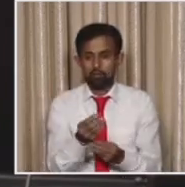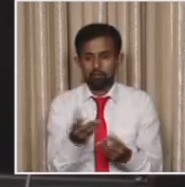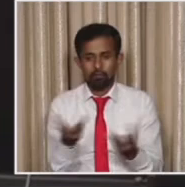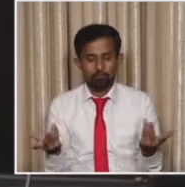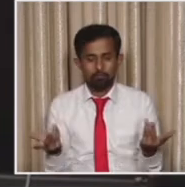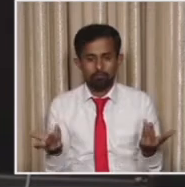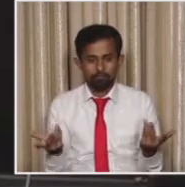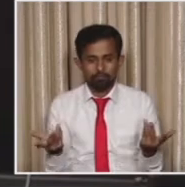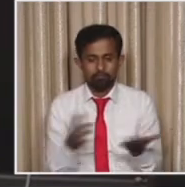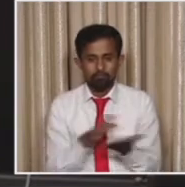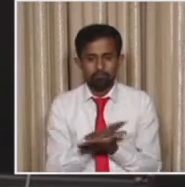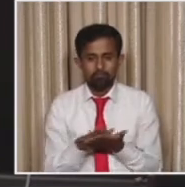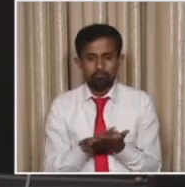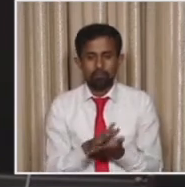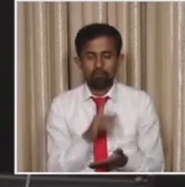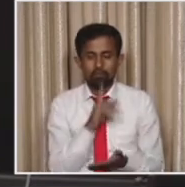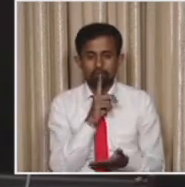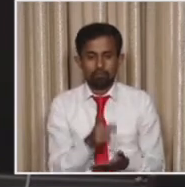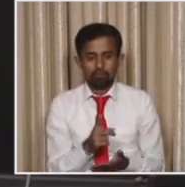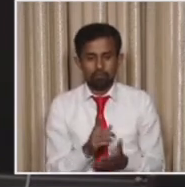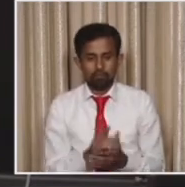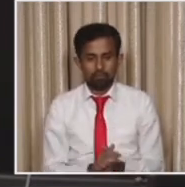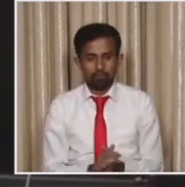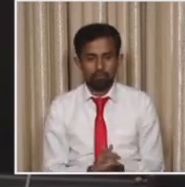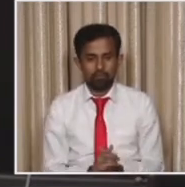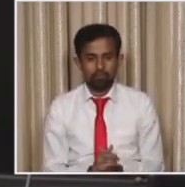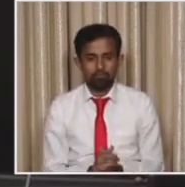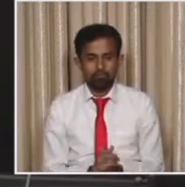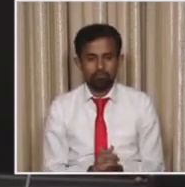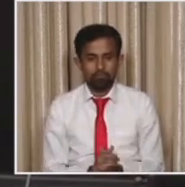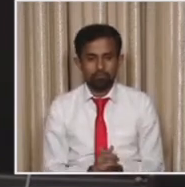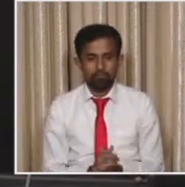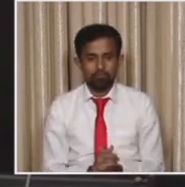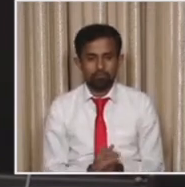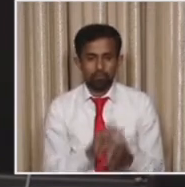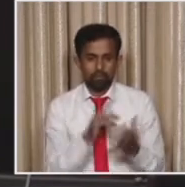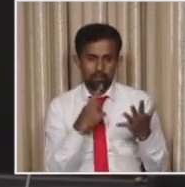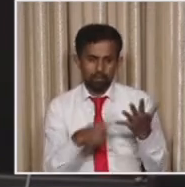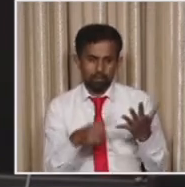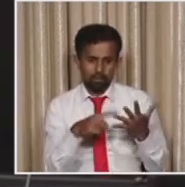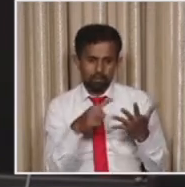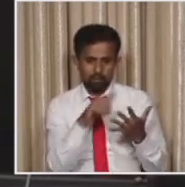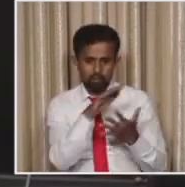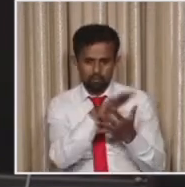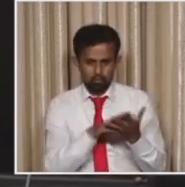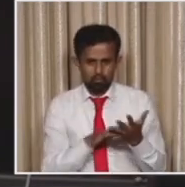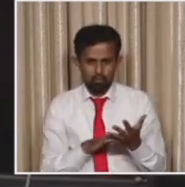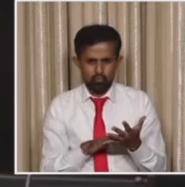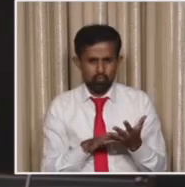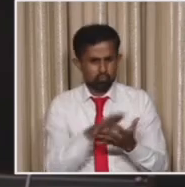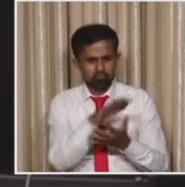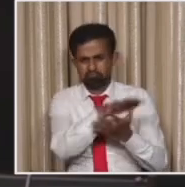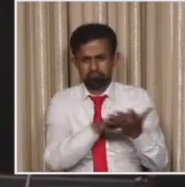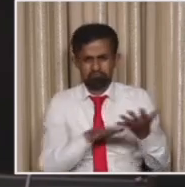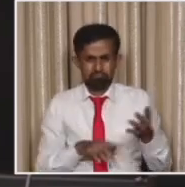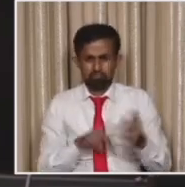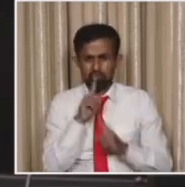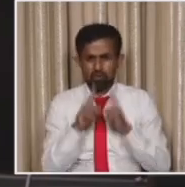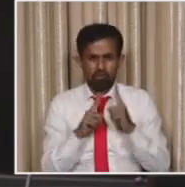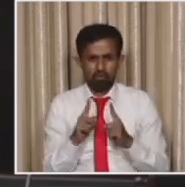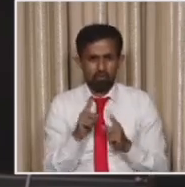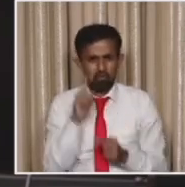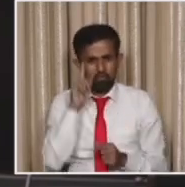කාරණේ බොහොම පැහැදිලිව මතක් කරන්නට අවශ්‍යයි. මගේ හිතේ මතු කරපු කාරණා එපමණයි. ඒ නිසා ඊට වැඩිය දීර්ඝව මම කතා